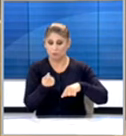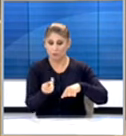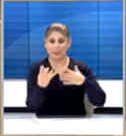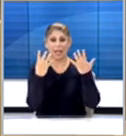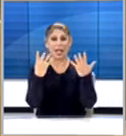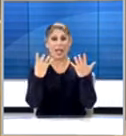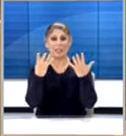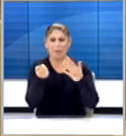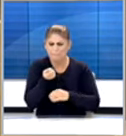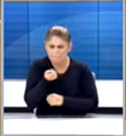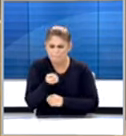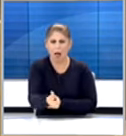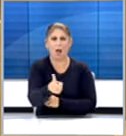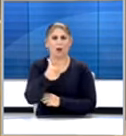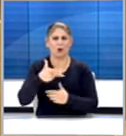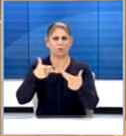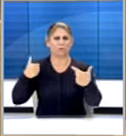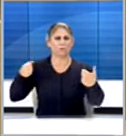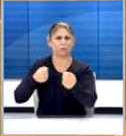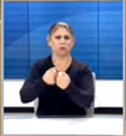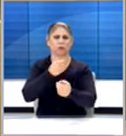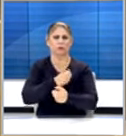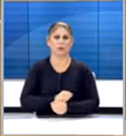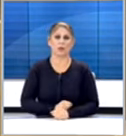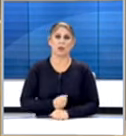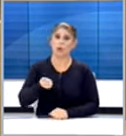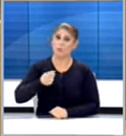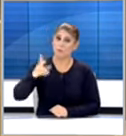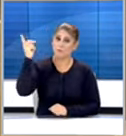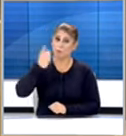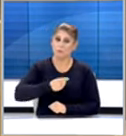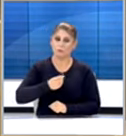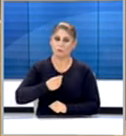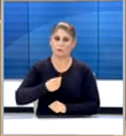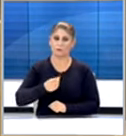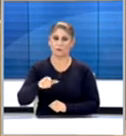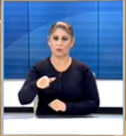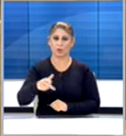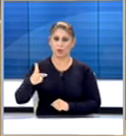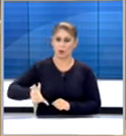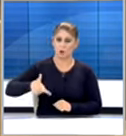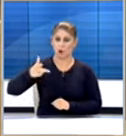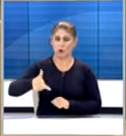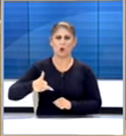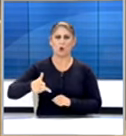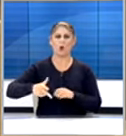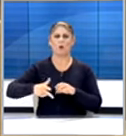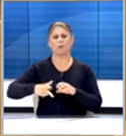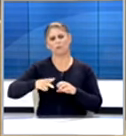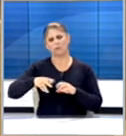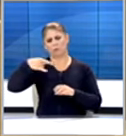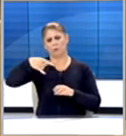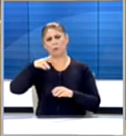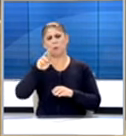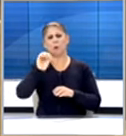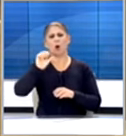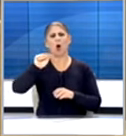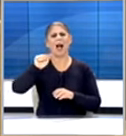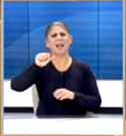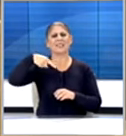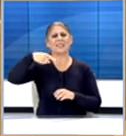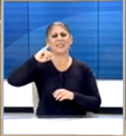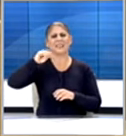9 παρολίγων δυστυχήματα, στην πλειονότητά τους στις γραμμές του προαστιακού, παρακαλώ, τα οποία η Ρυθμιστική Αρχή